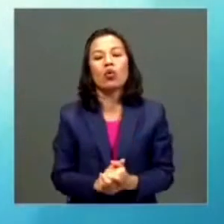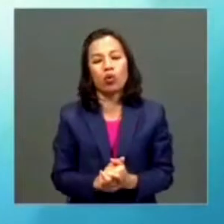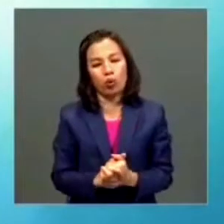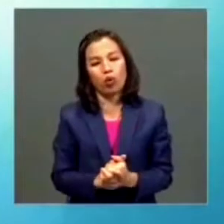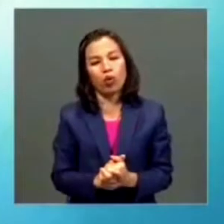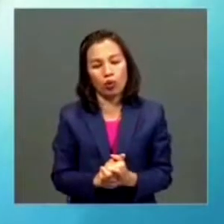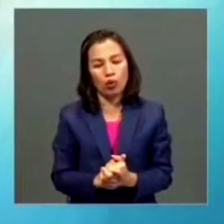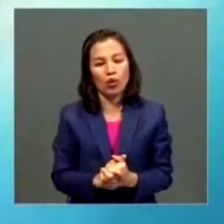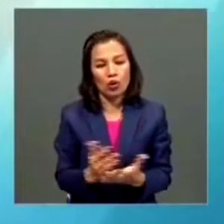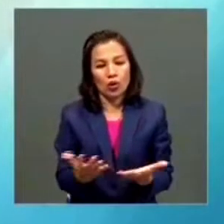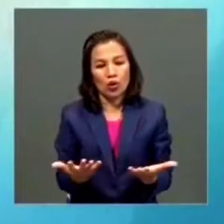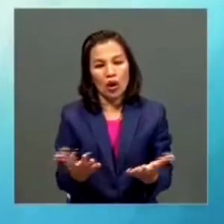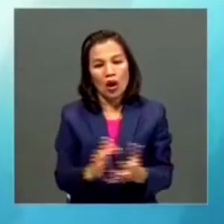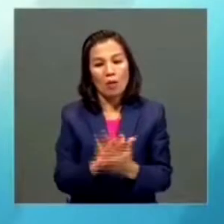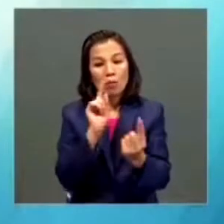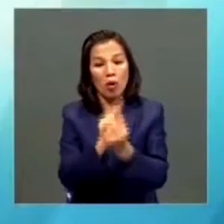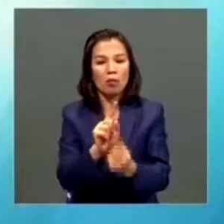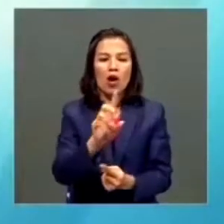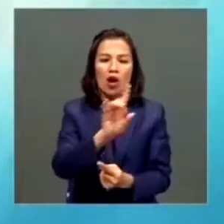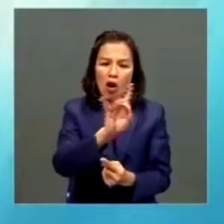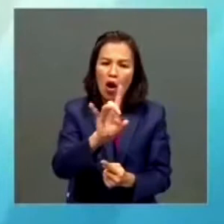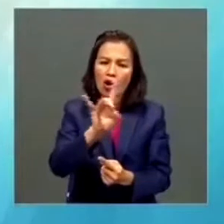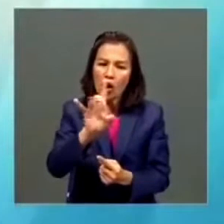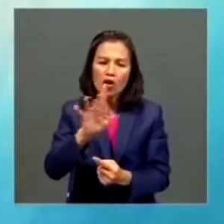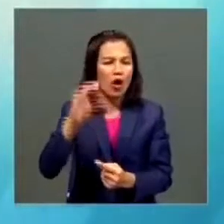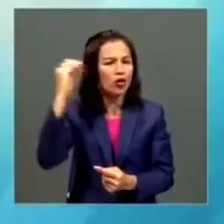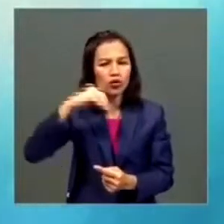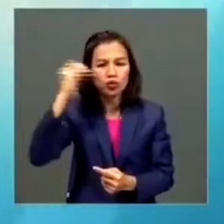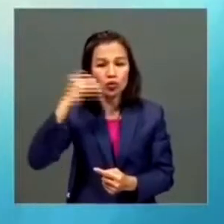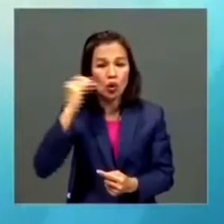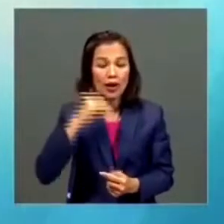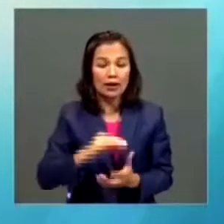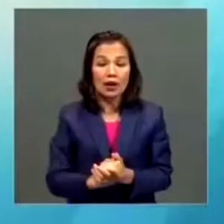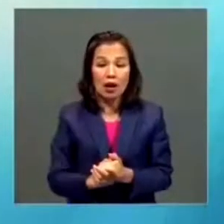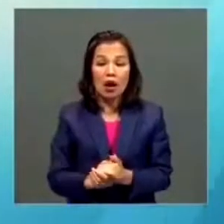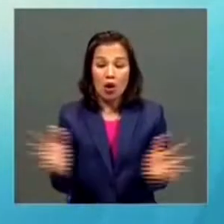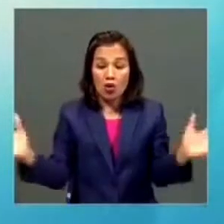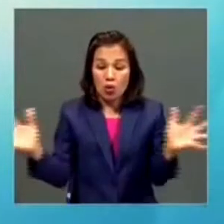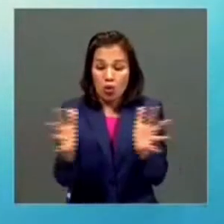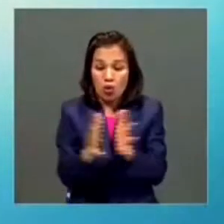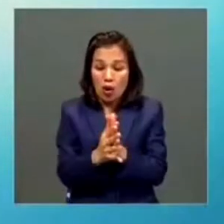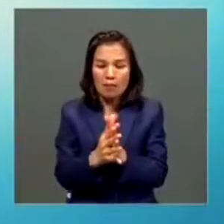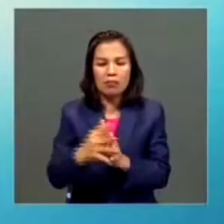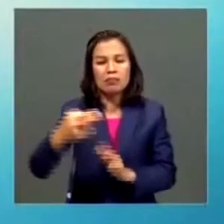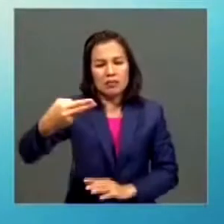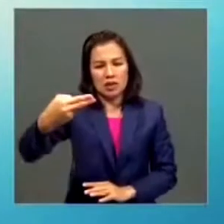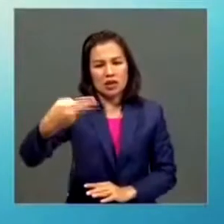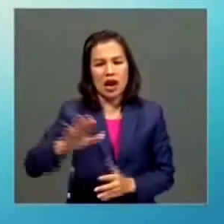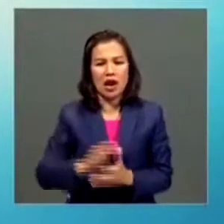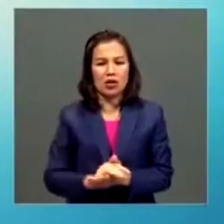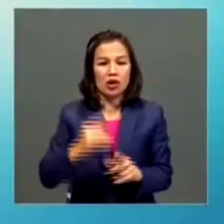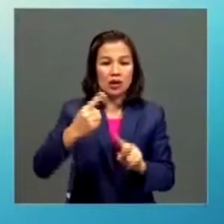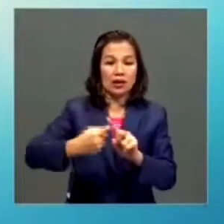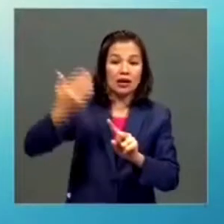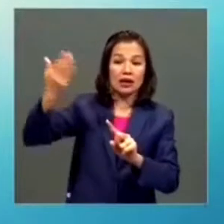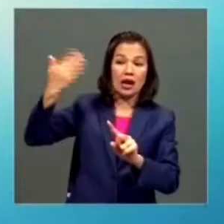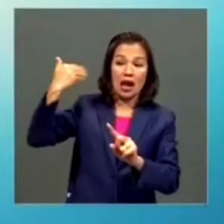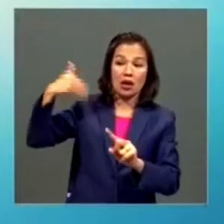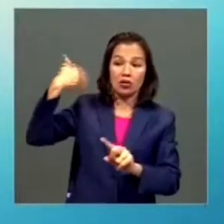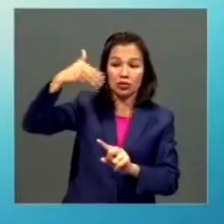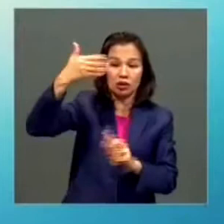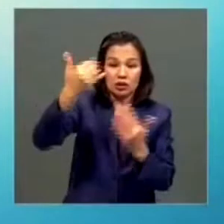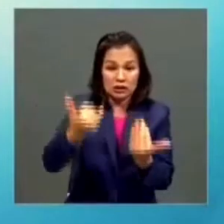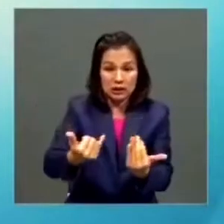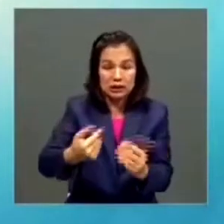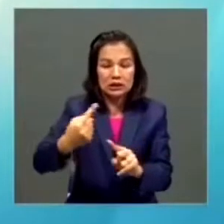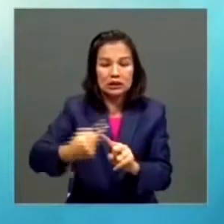กวัน 10,000 รายแล้วนะครับภายในตั้งแต่เดือนที่แล้วถึงเดือนนี้ตัวเลข